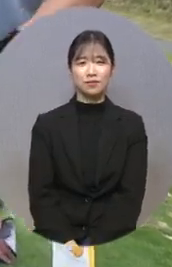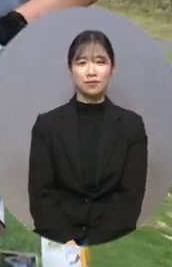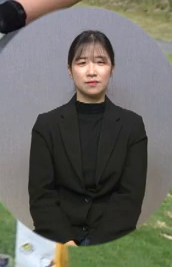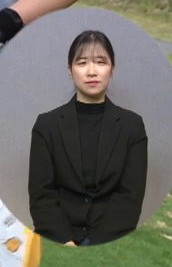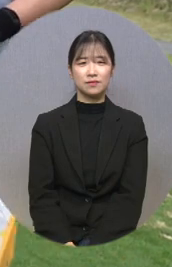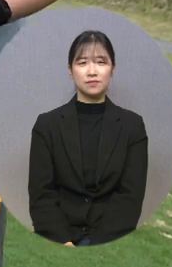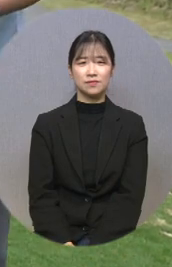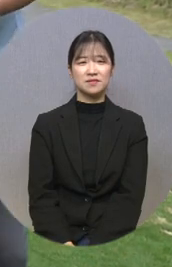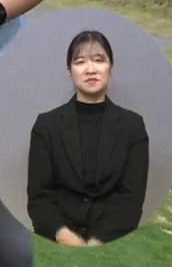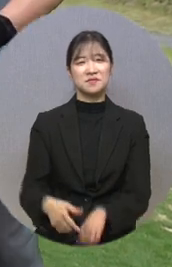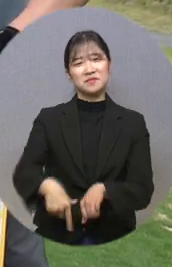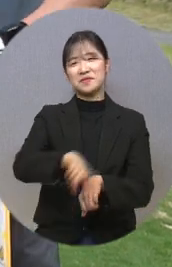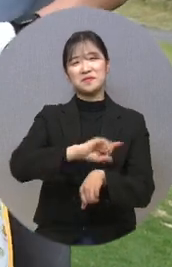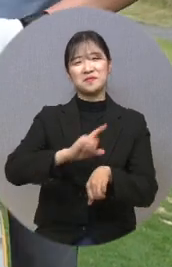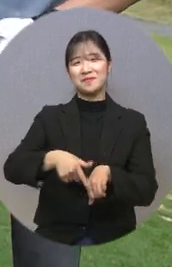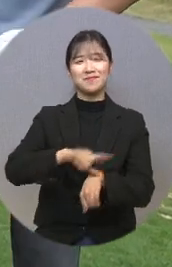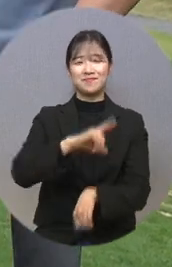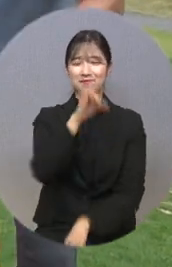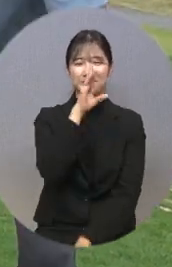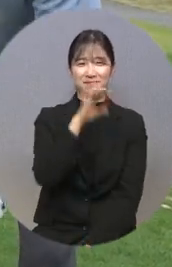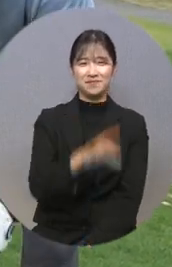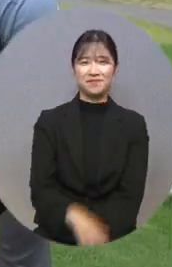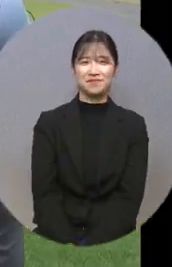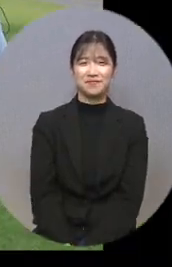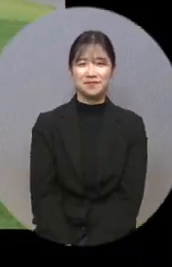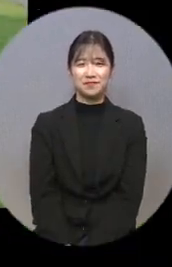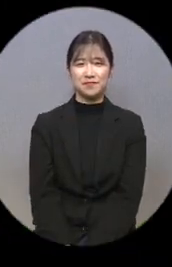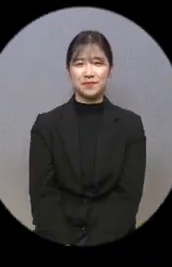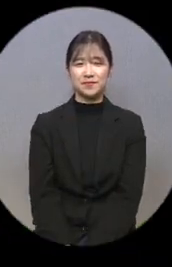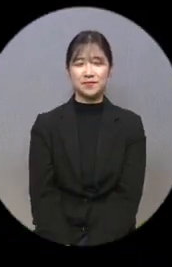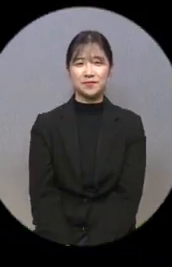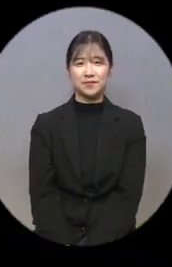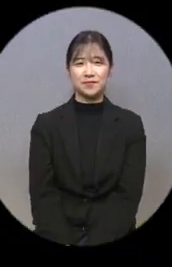늦었더냐? 낮잠 부름이냐? 다음 거, 다음 거.